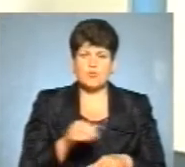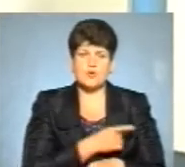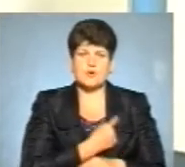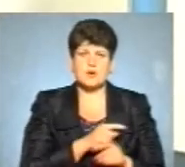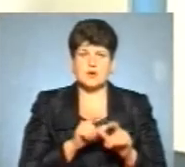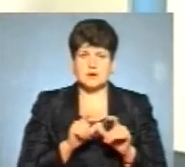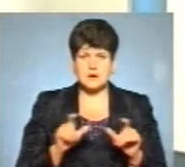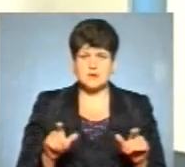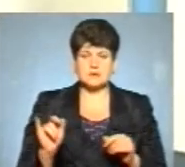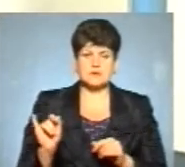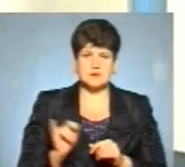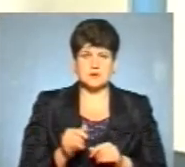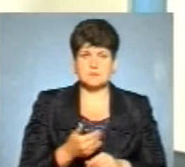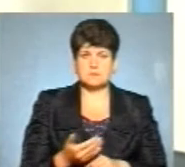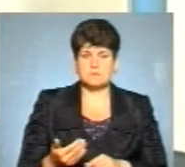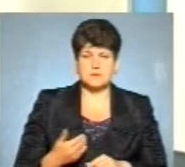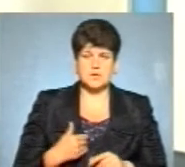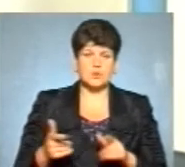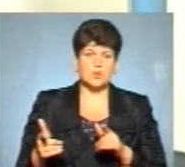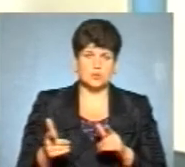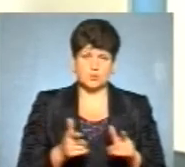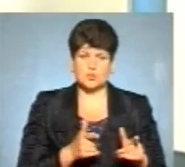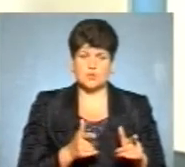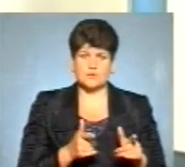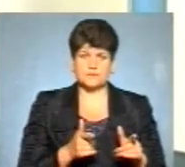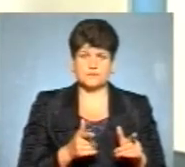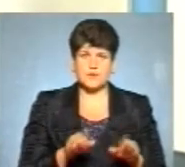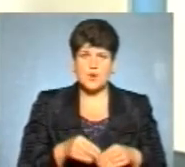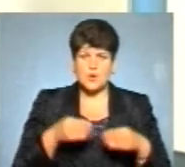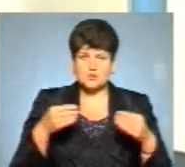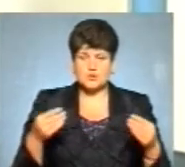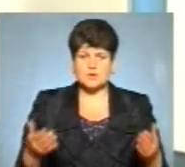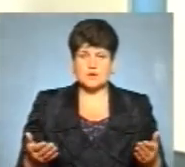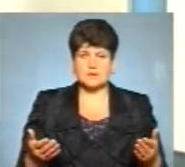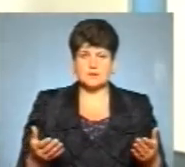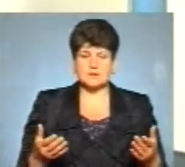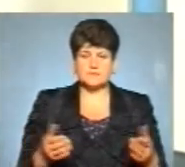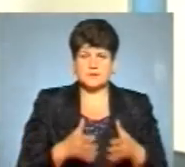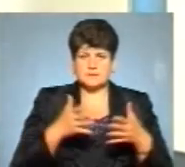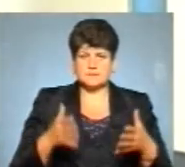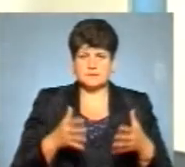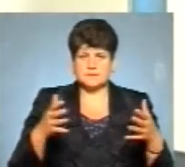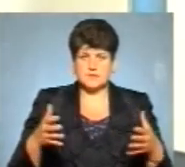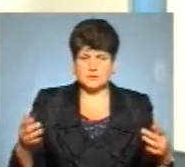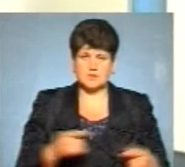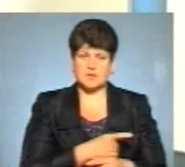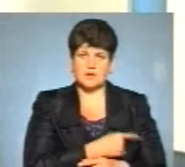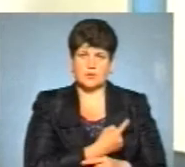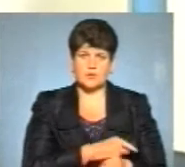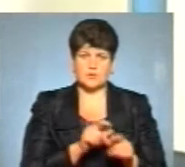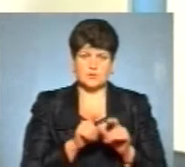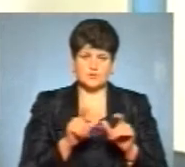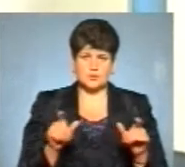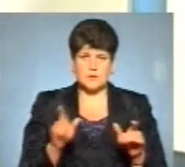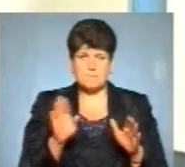лікарні, і ми готові розгортати лікувальну установу в цілому